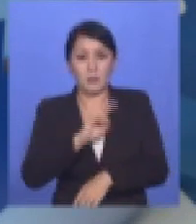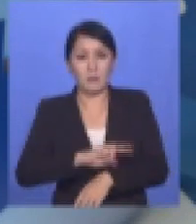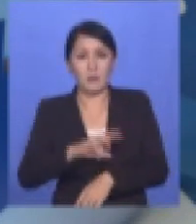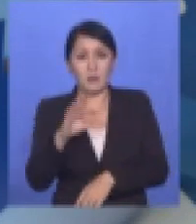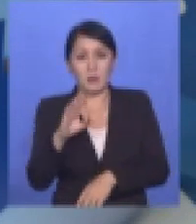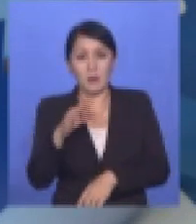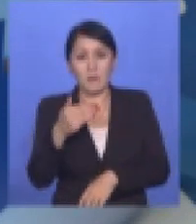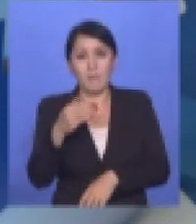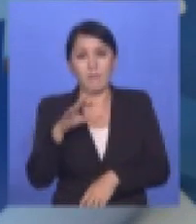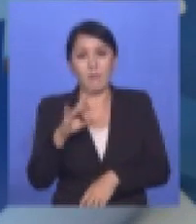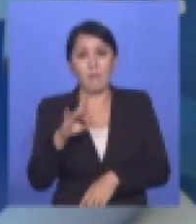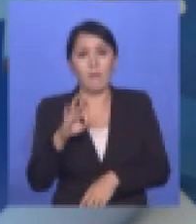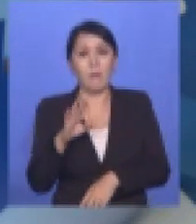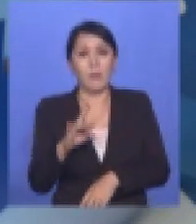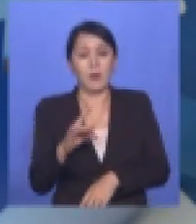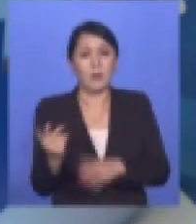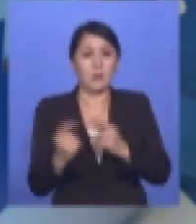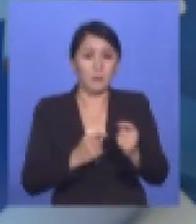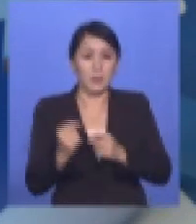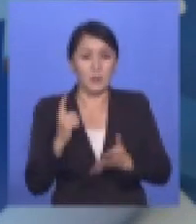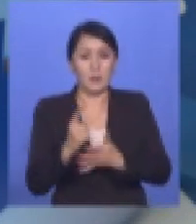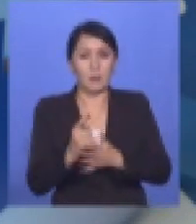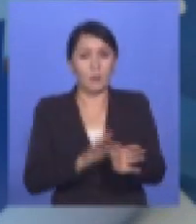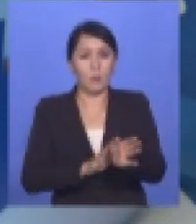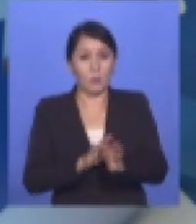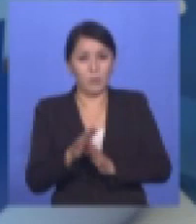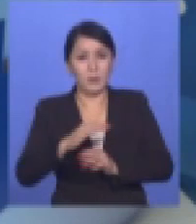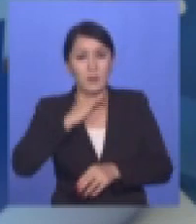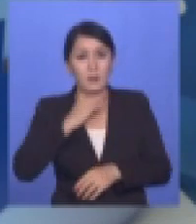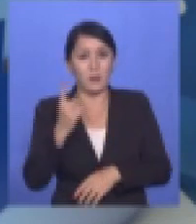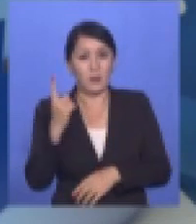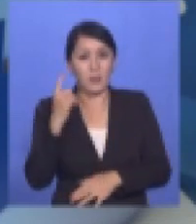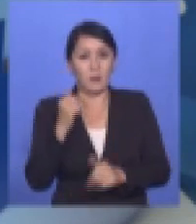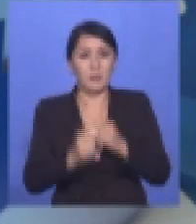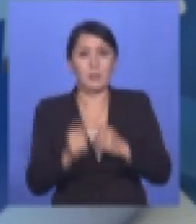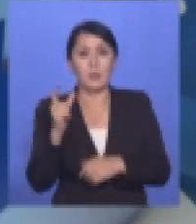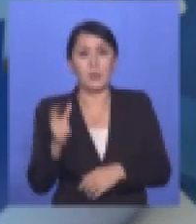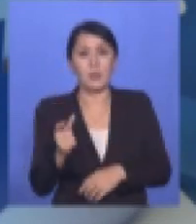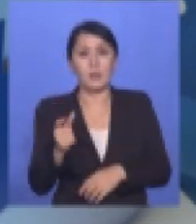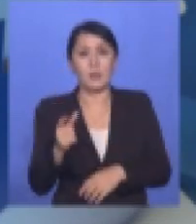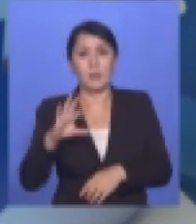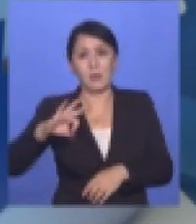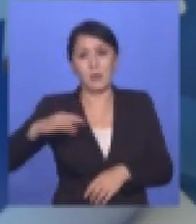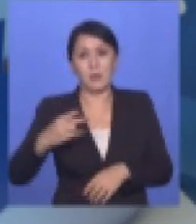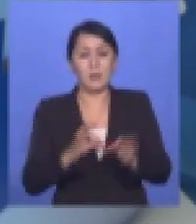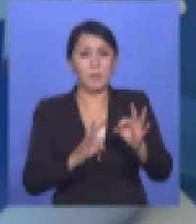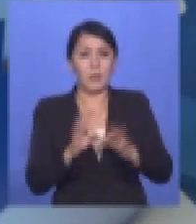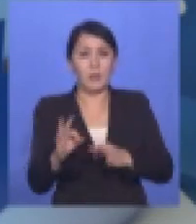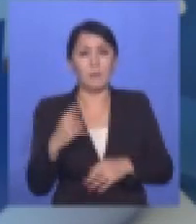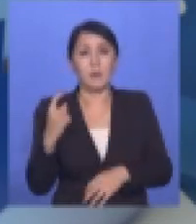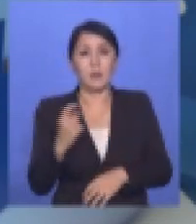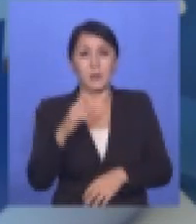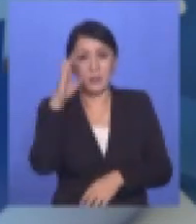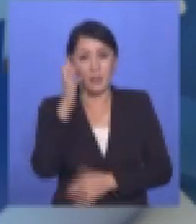жиналды. Офицерлер мен сержанттар ел президенті қойған міндеттерді ден қойып тыңдады. Әр қызметкер әлеуметтік саланы,